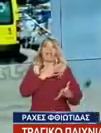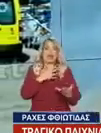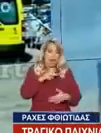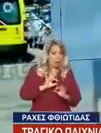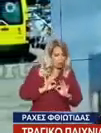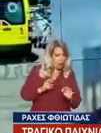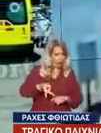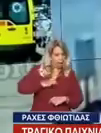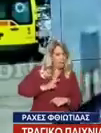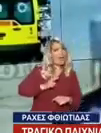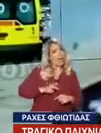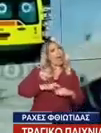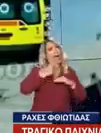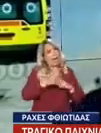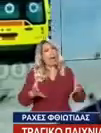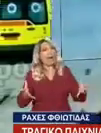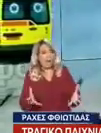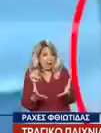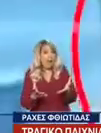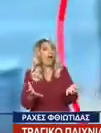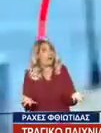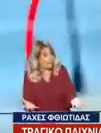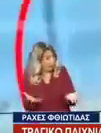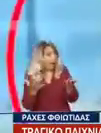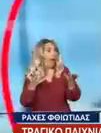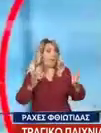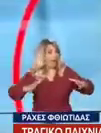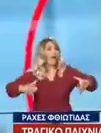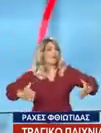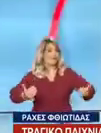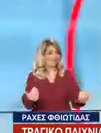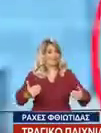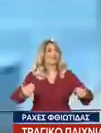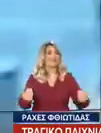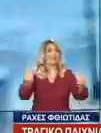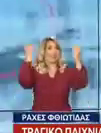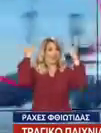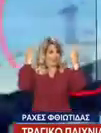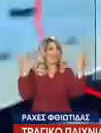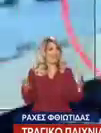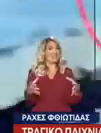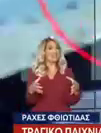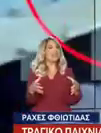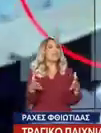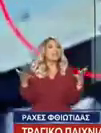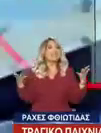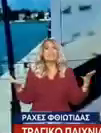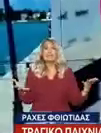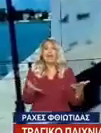Βουτάει και ακούσαμε και από την κυρία Κεφαλά ότι την παίρνει. Καταφέρνει δηλαδή να την κρατήσει. Μετά κάτι